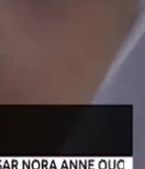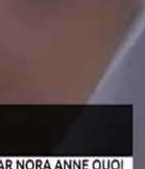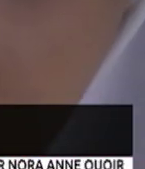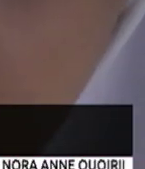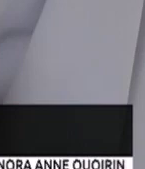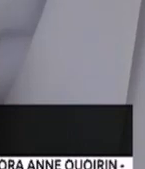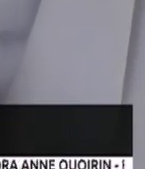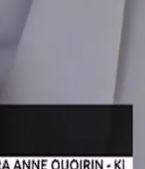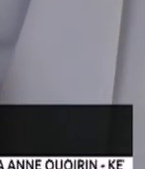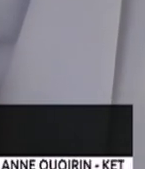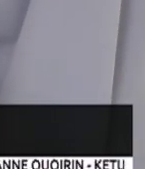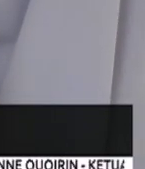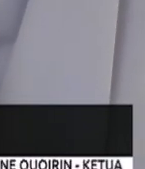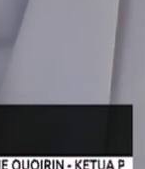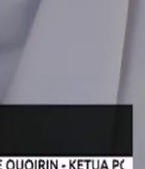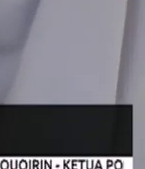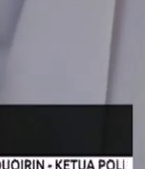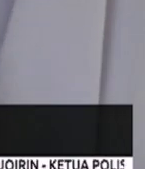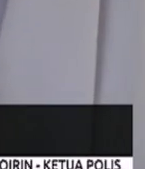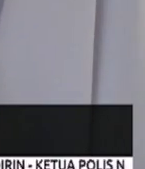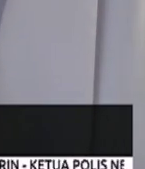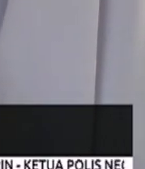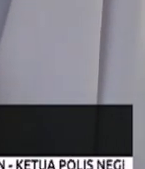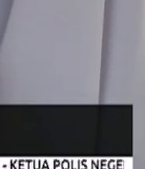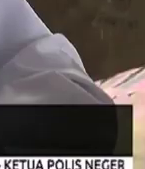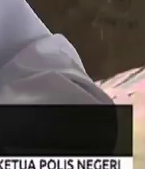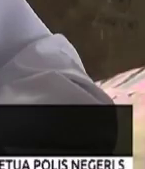Korban masa dan wang ringgit pujuk pelajar ke sekolah.